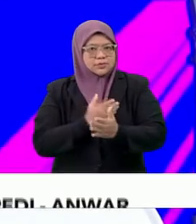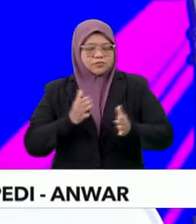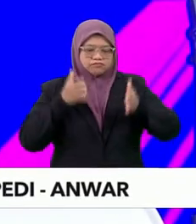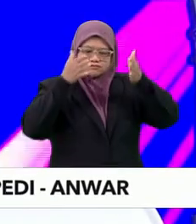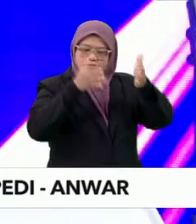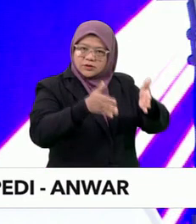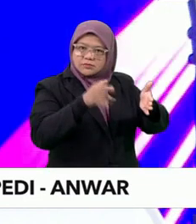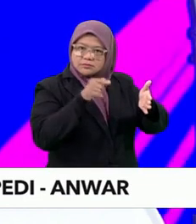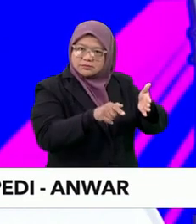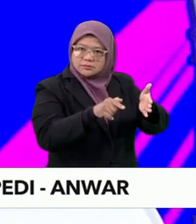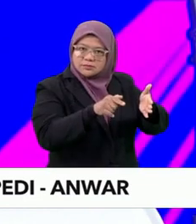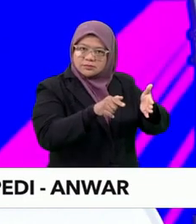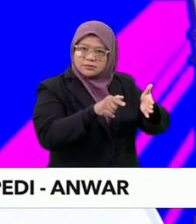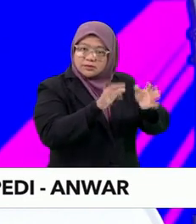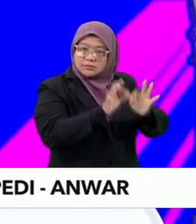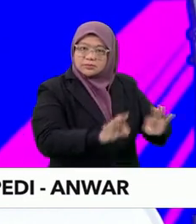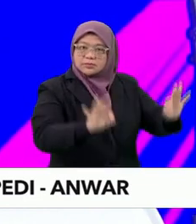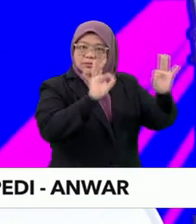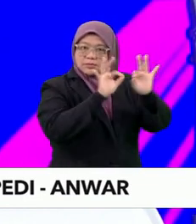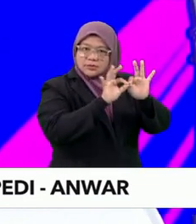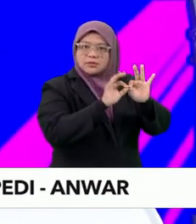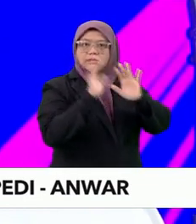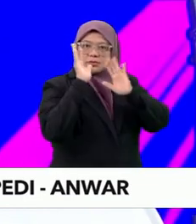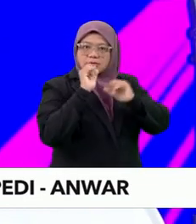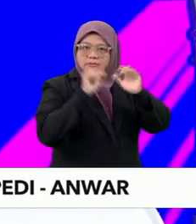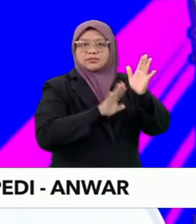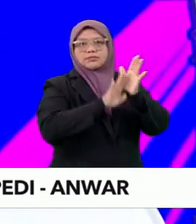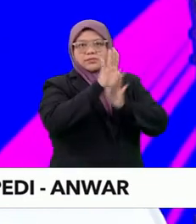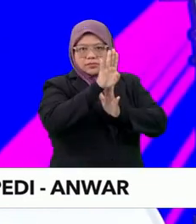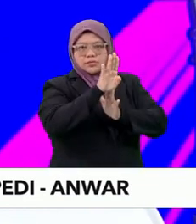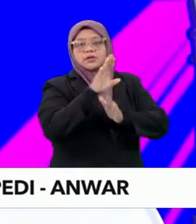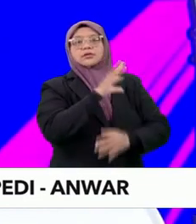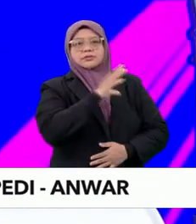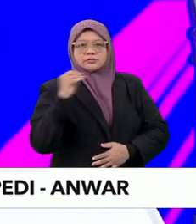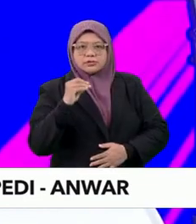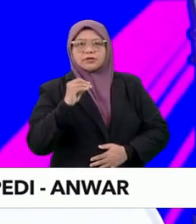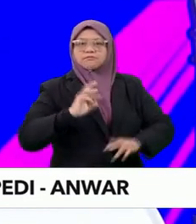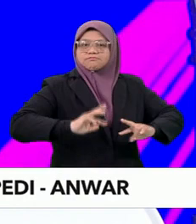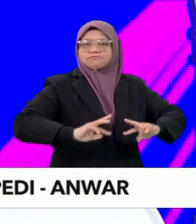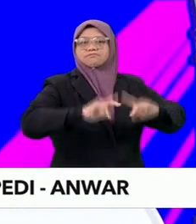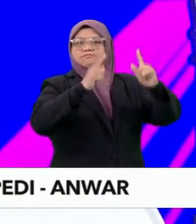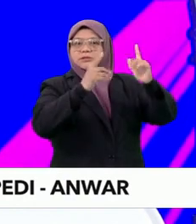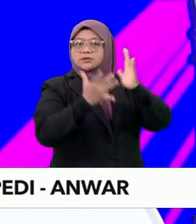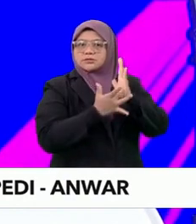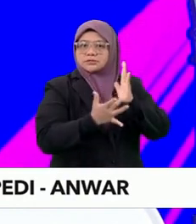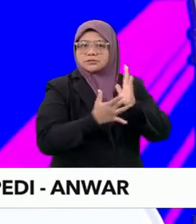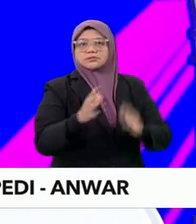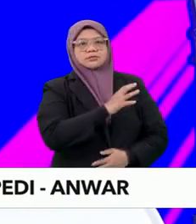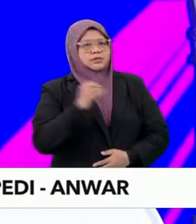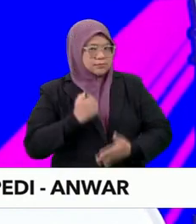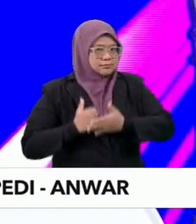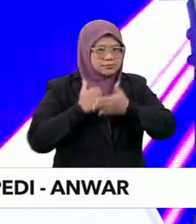tumpuan yang lebih supaya agenda pembangunan ini bukan sahaja kecanggihan teknologi tapi